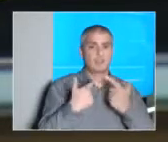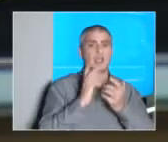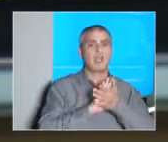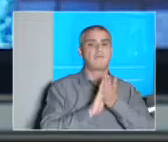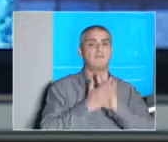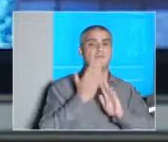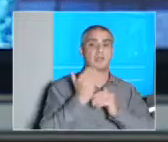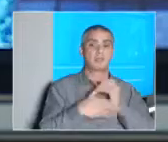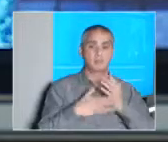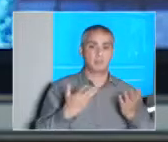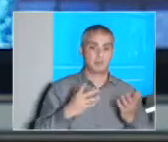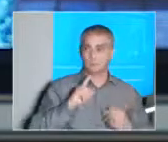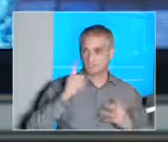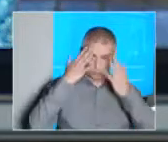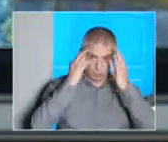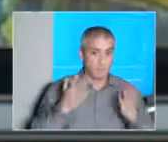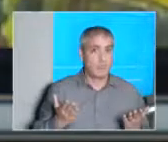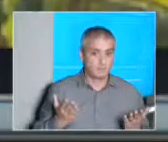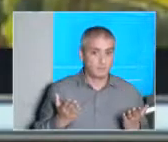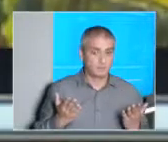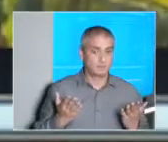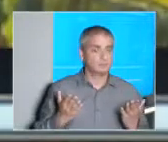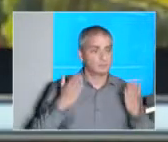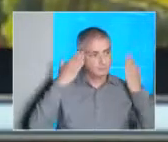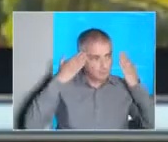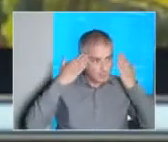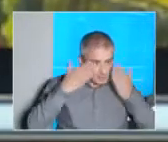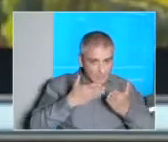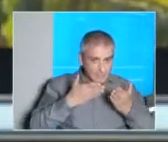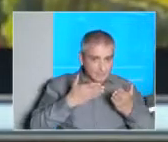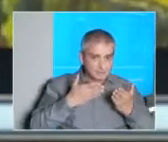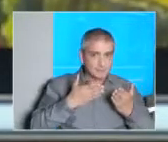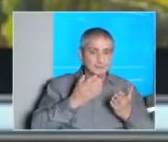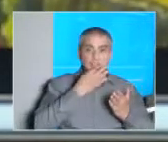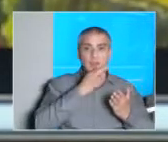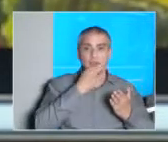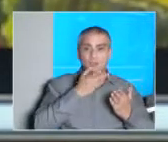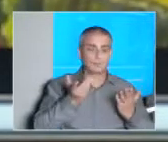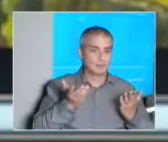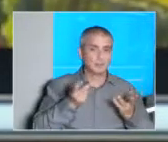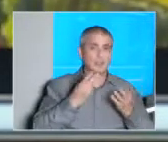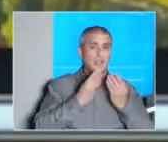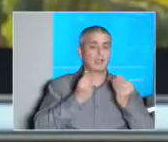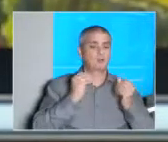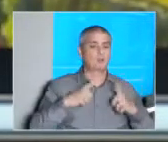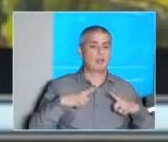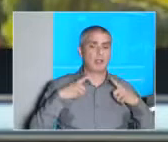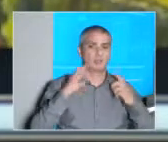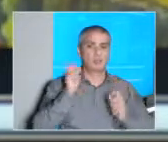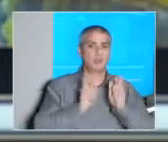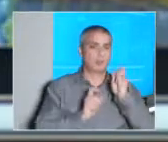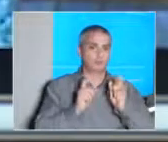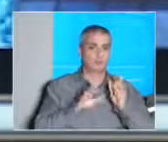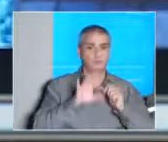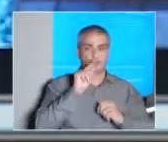נגמר. עכשיו, בכל הכבוד, תתרכז בלשדרג את האיכות של החיים של